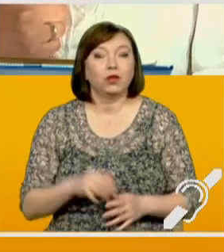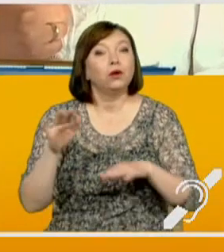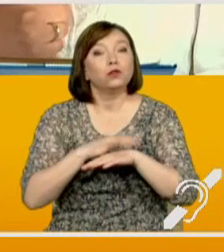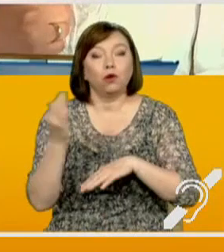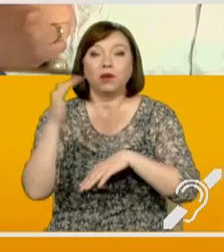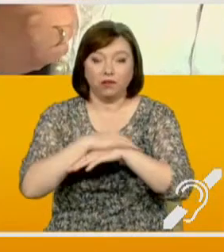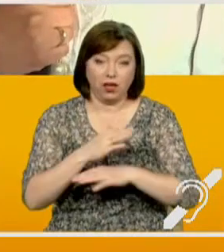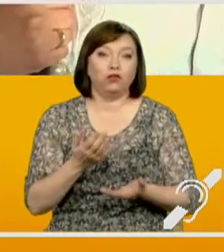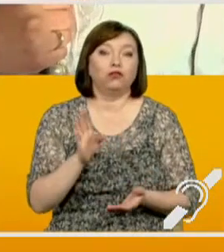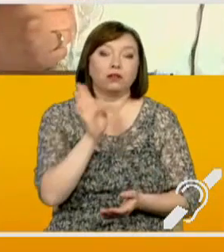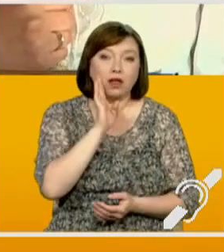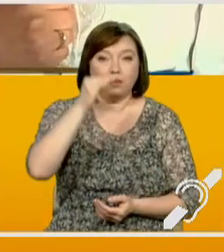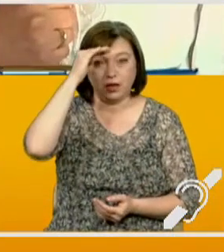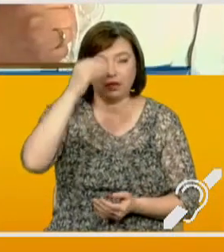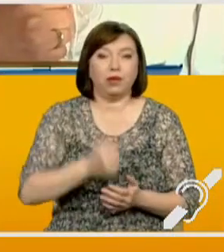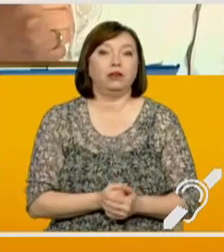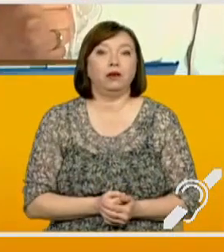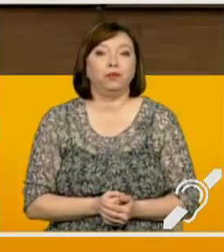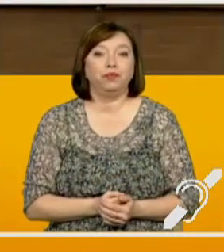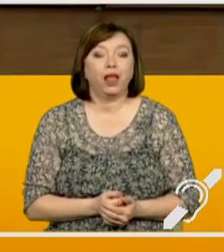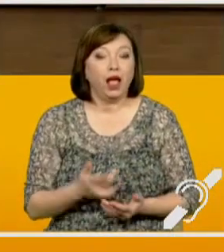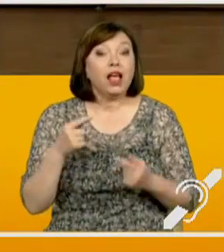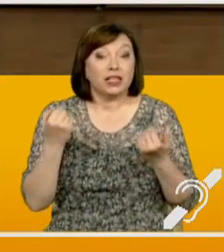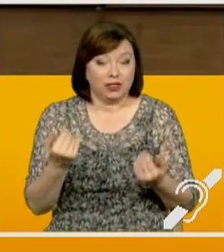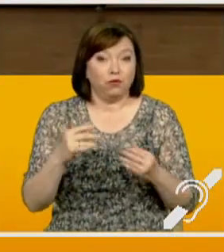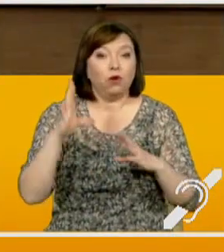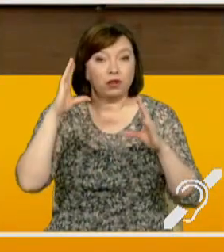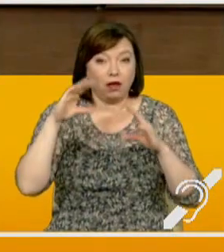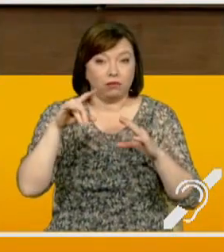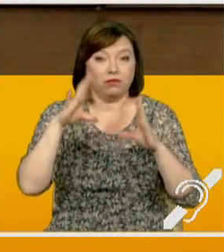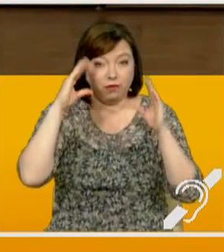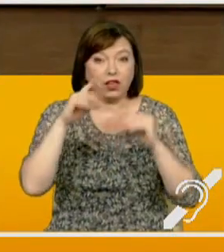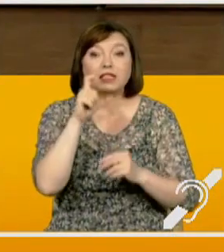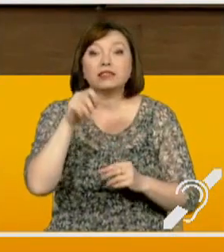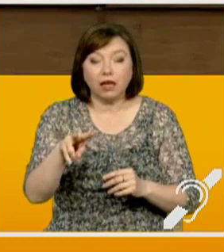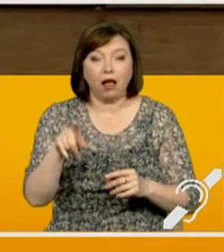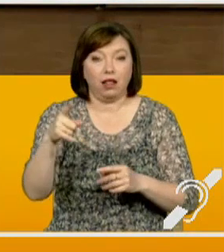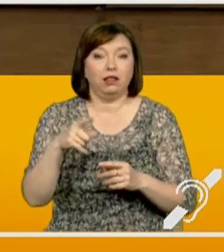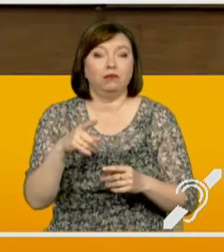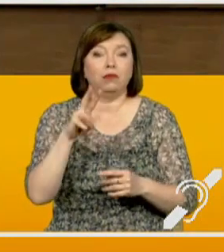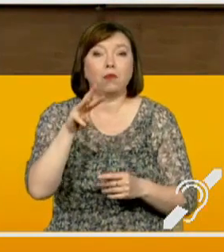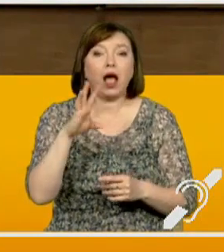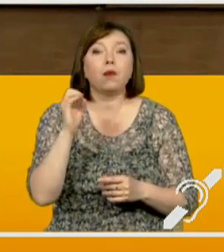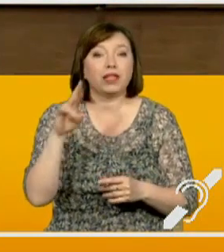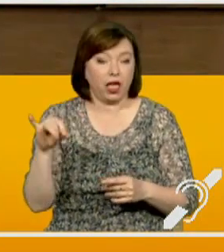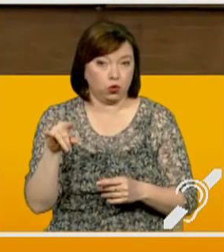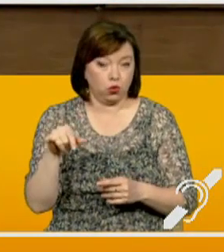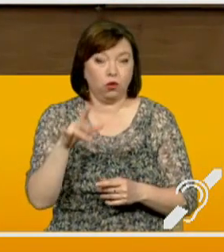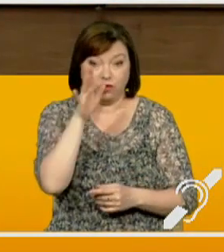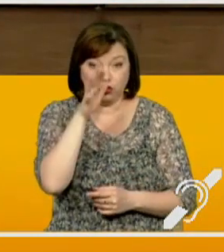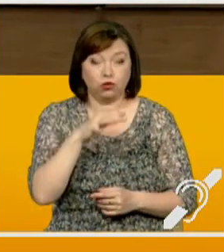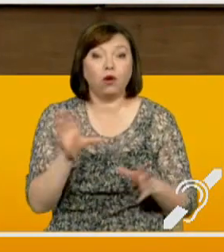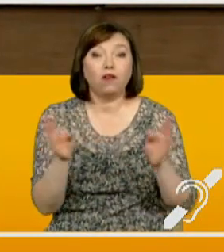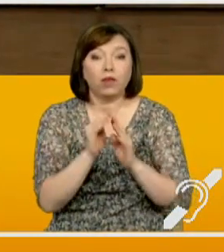Bună seara, Vadim! Bună seara, doamnelor și domnilor! În această seară, Institutul Cultural Român Mihai Eminescu de la Chișinău,